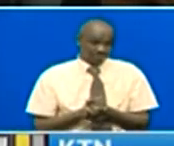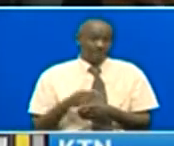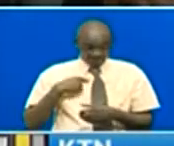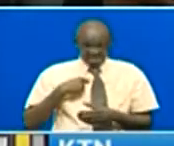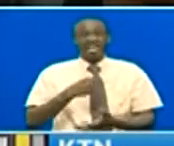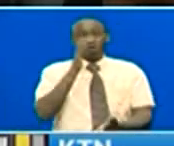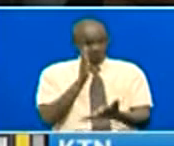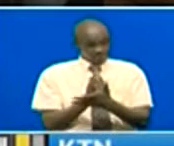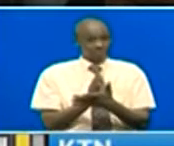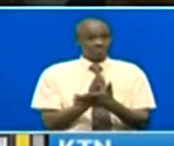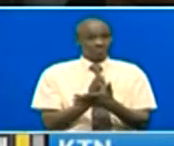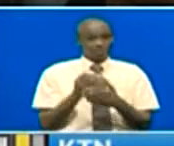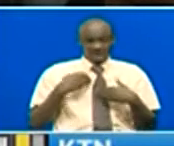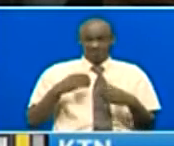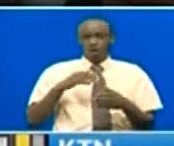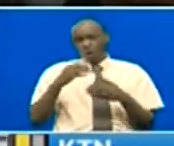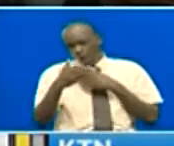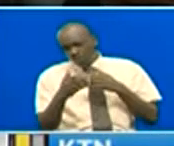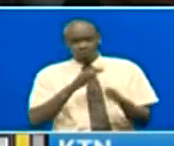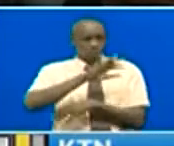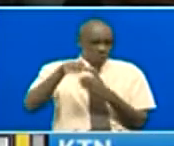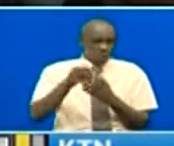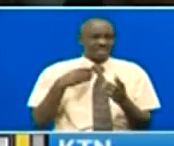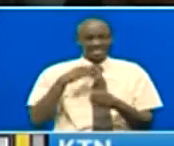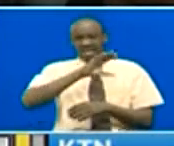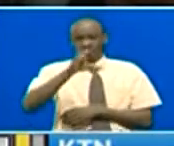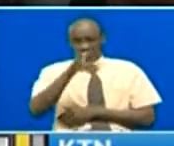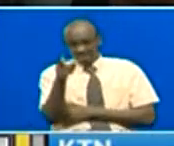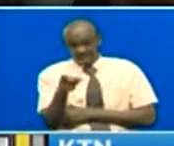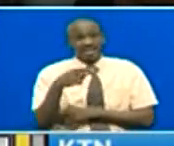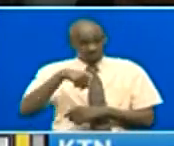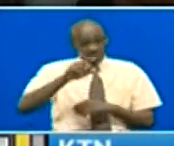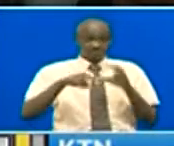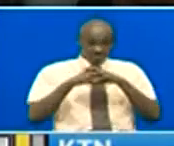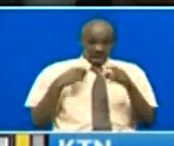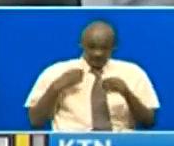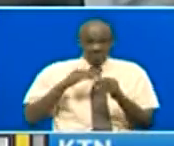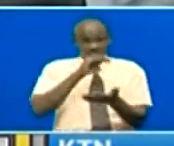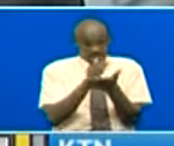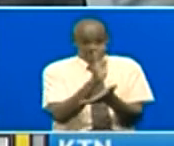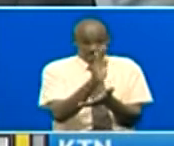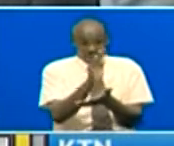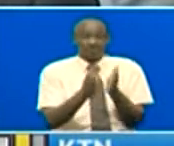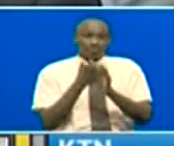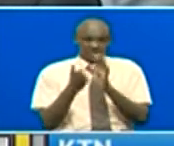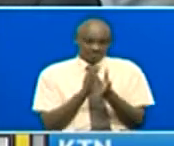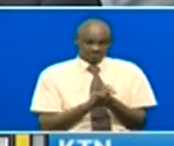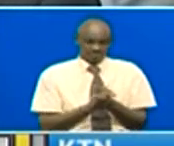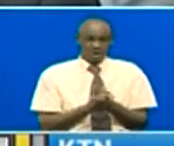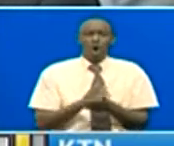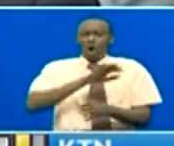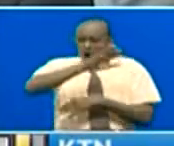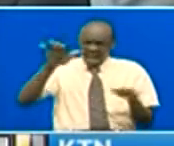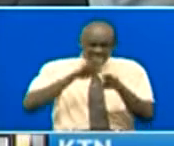confirm that almost all the ASAL counties have created their own emergency funds. Mambo haya